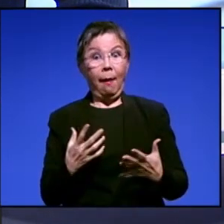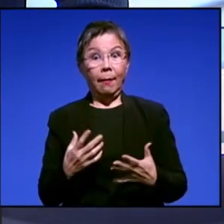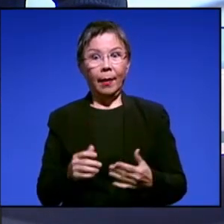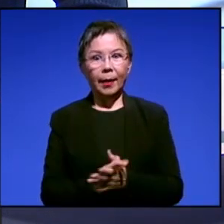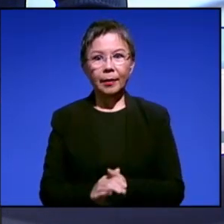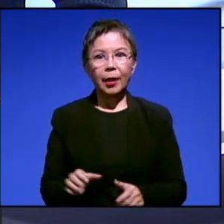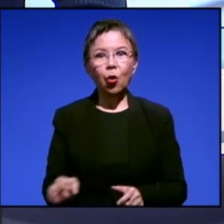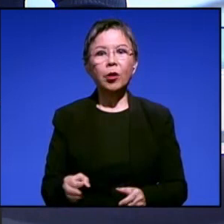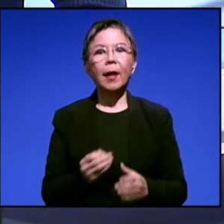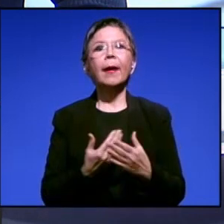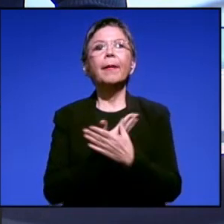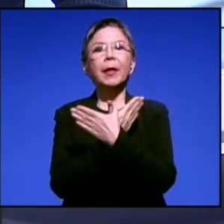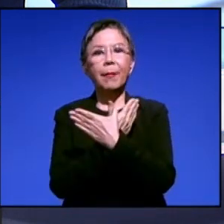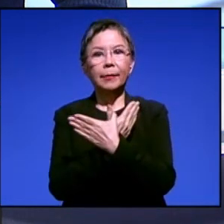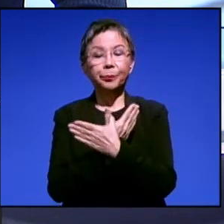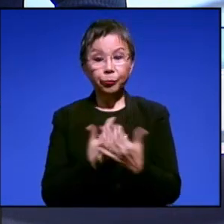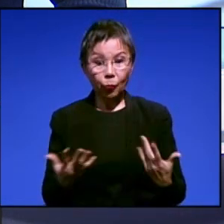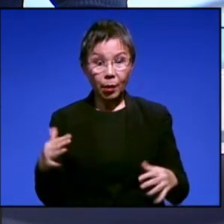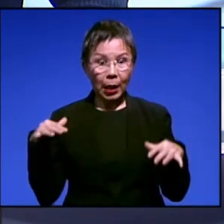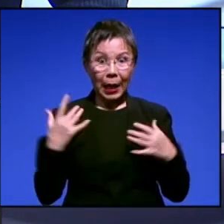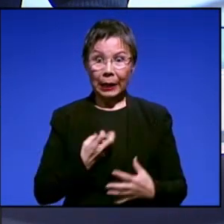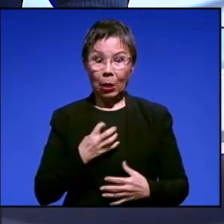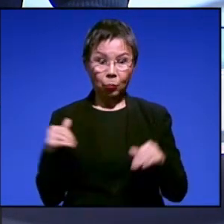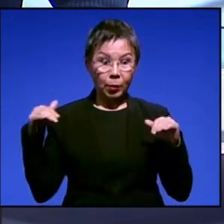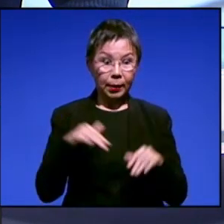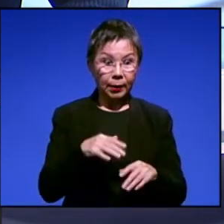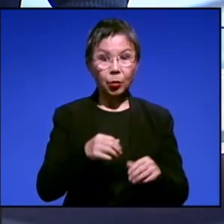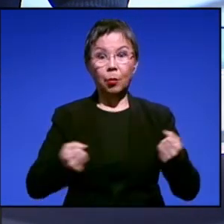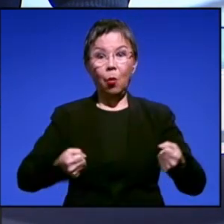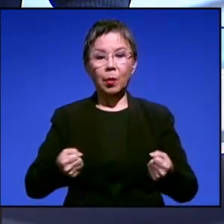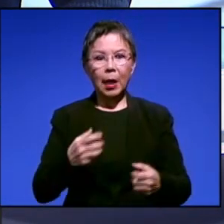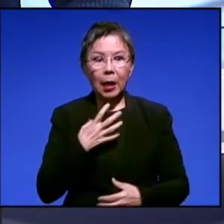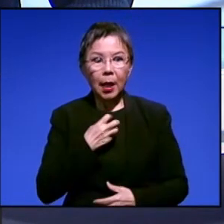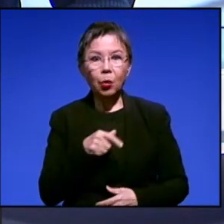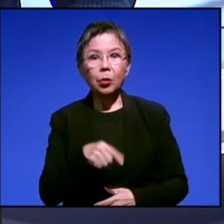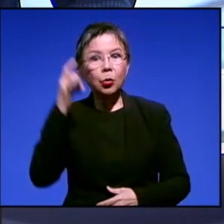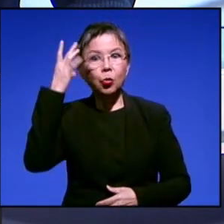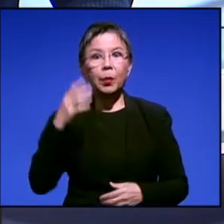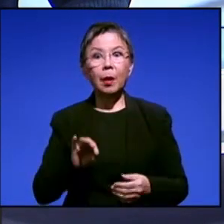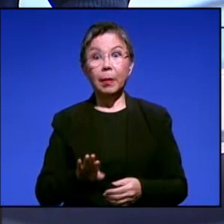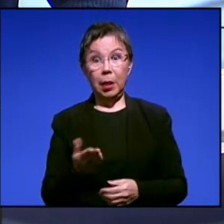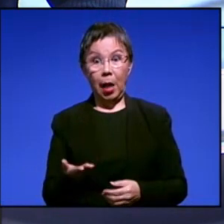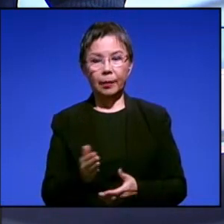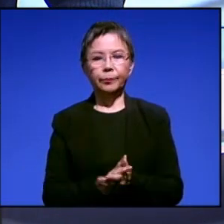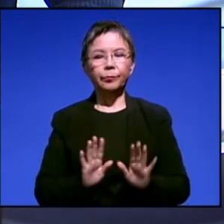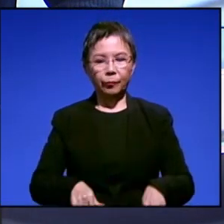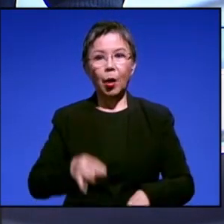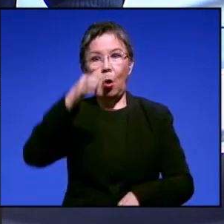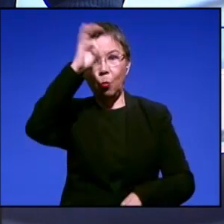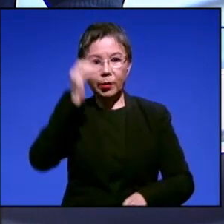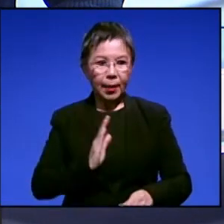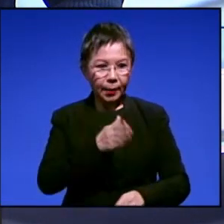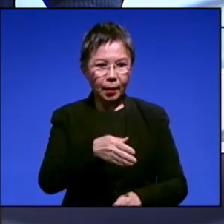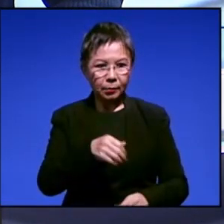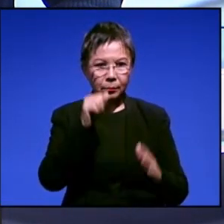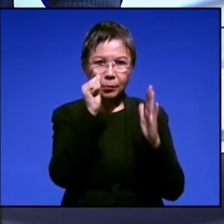Barat. Mereka warga tak berani mendekat karena khawatir sang sopir meninggal karena wabah corona. Anggota polisi yang datang kemudian